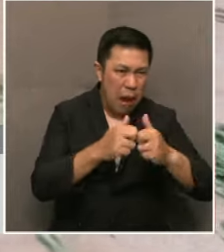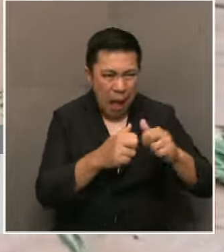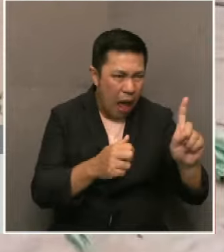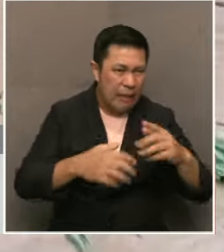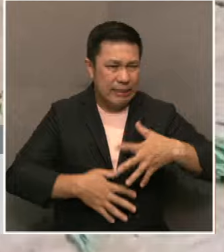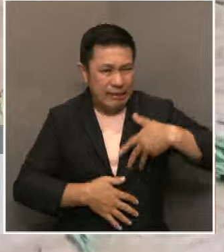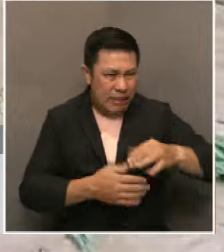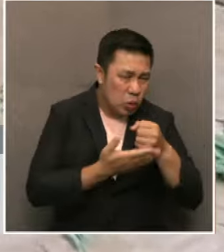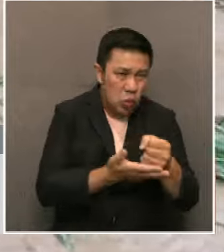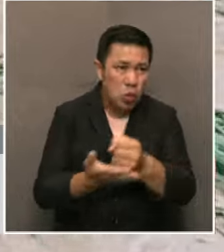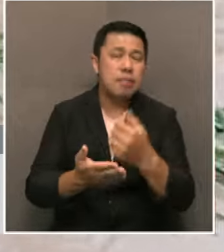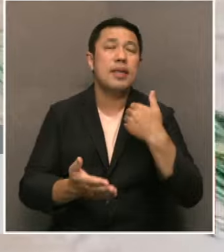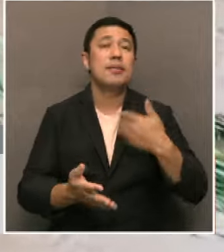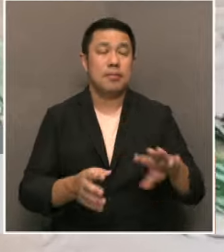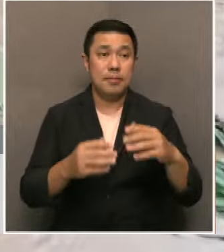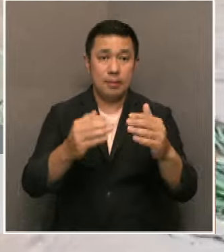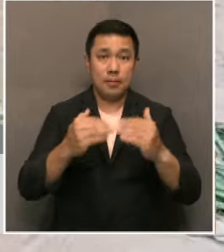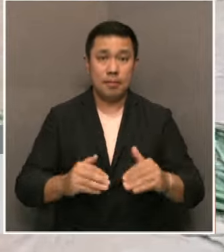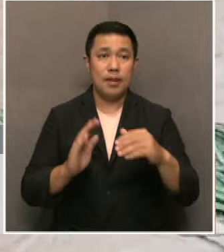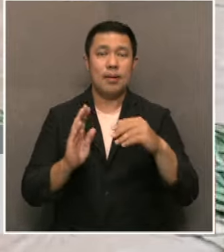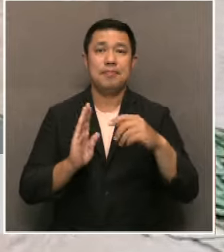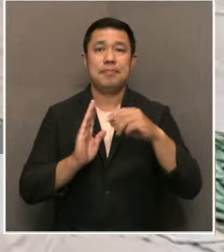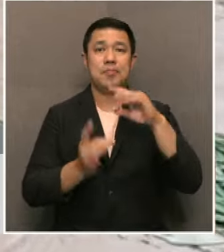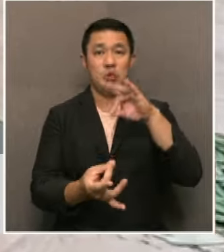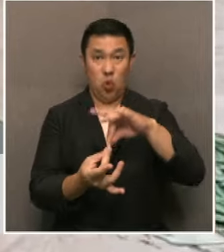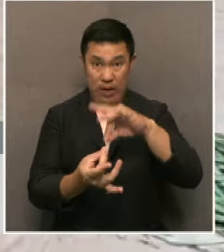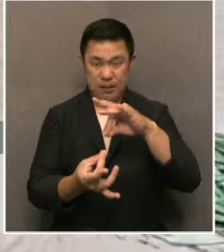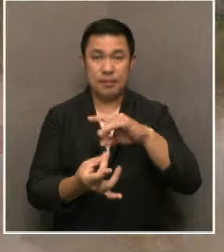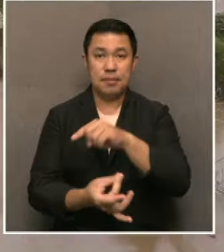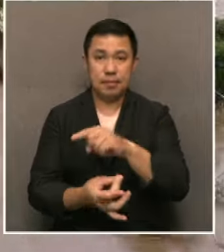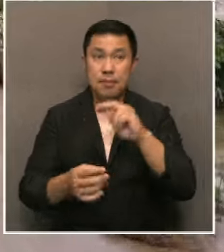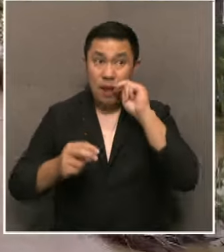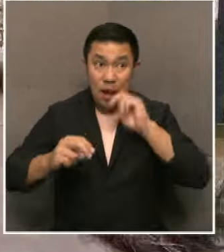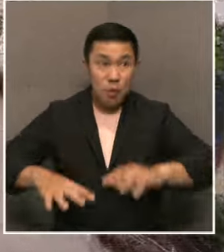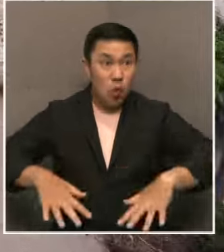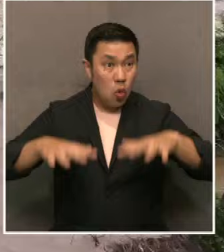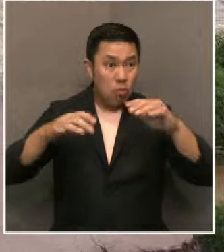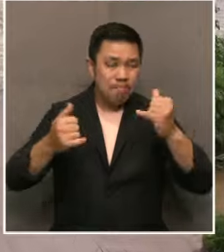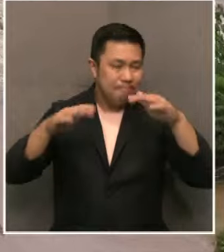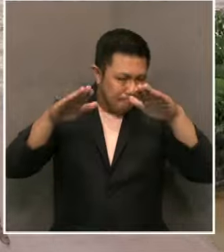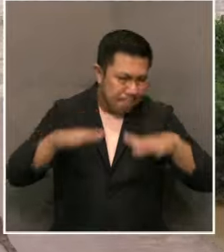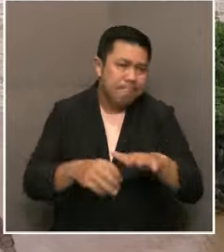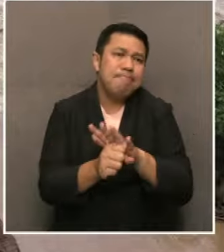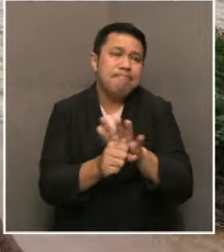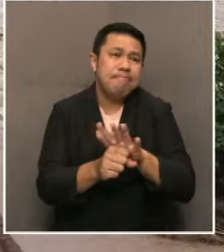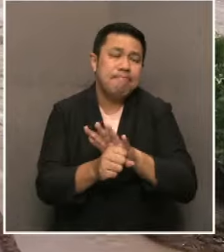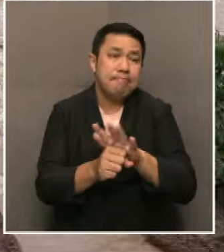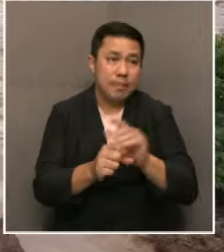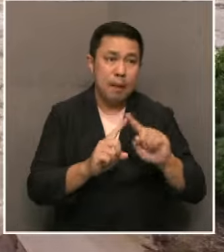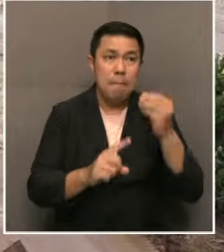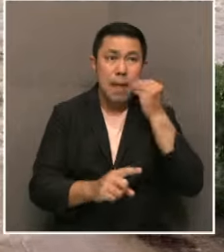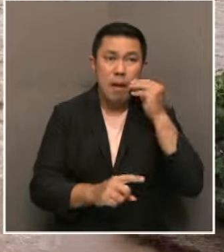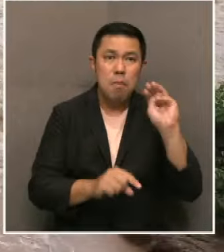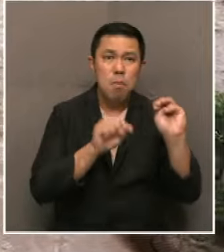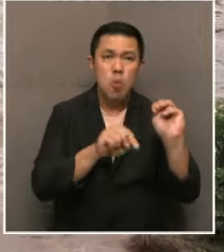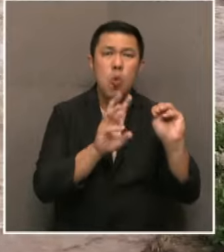ล้ว ส่วนที่จังหวัดสุโขทัยค่ะแม้ว่าสถานการณ์น้ำท่วมในพื้นที่จะเริ่มคลี่คลายแต่ที่หมู่6ตำบ